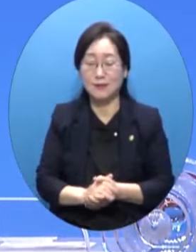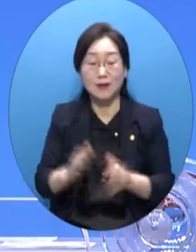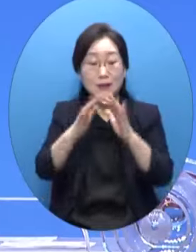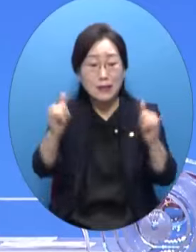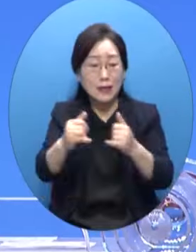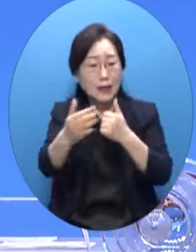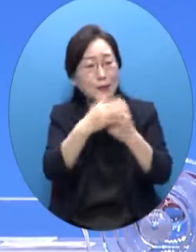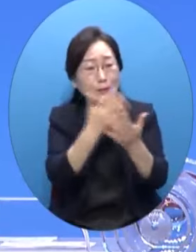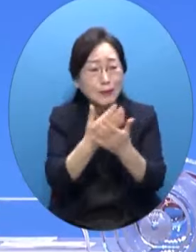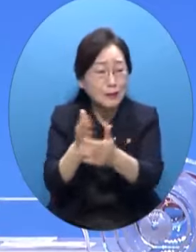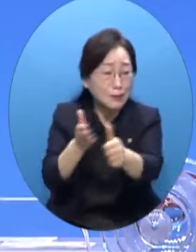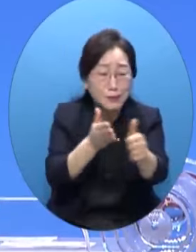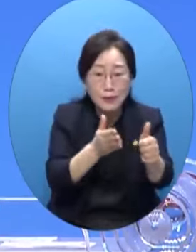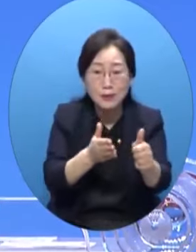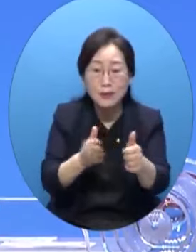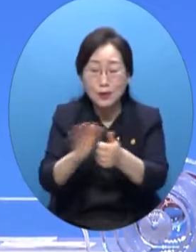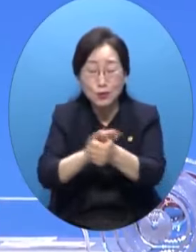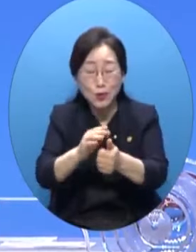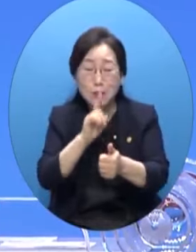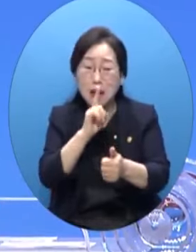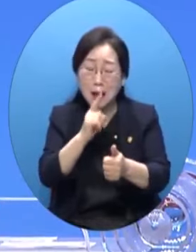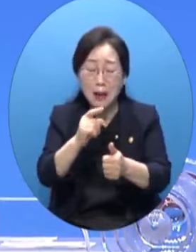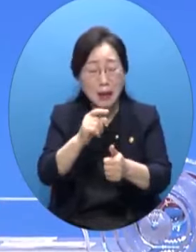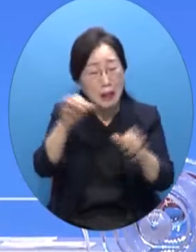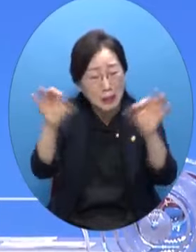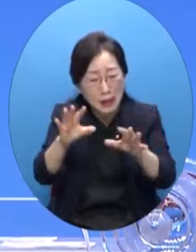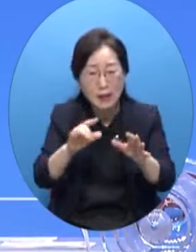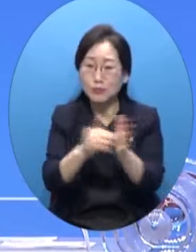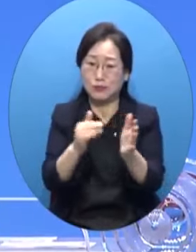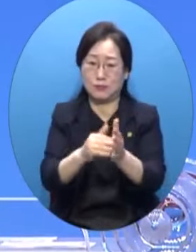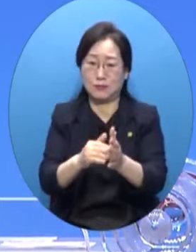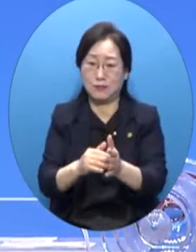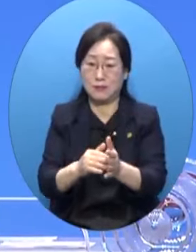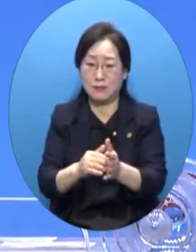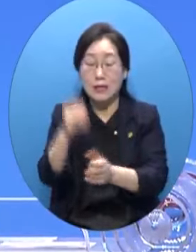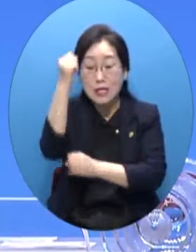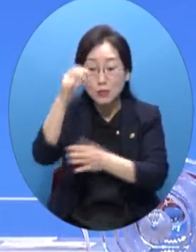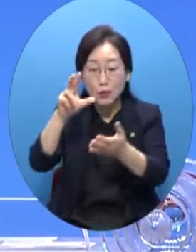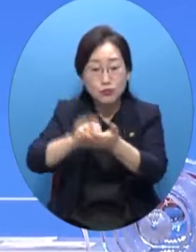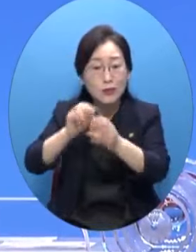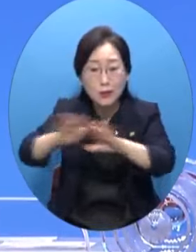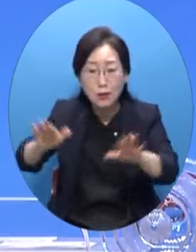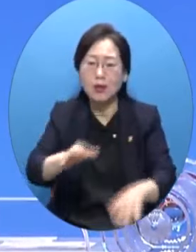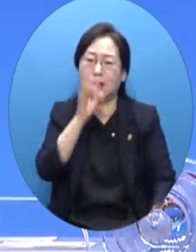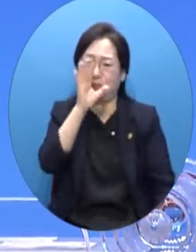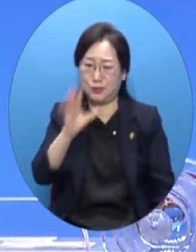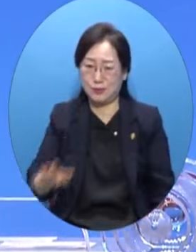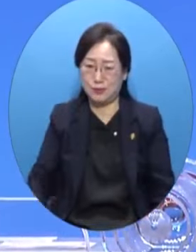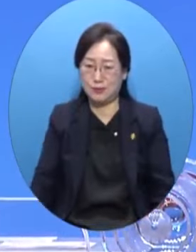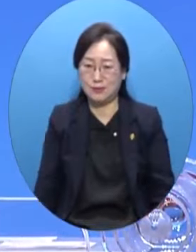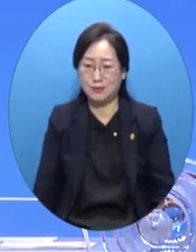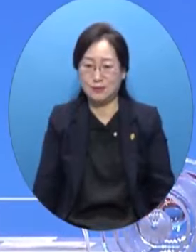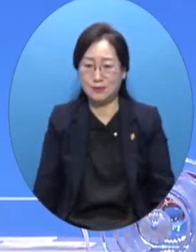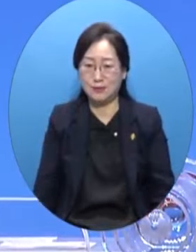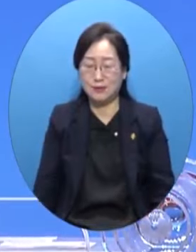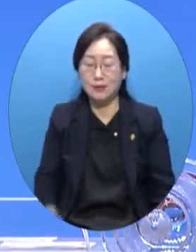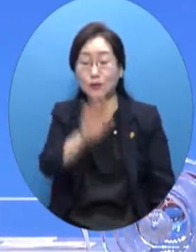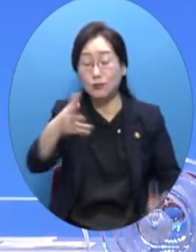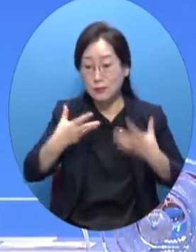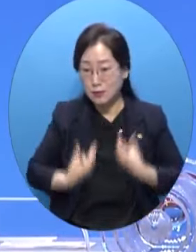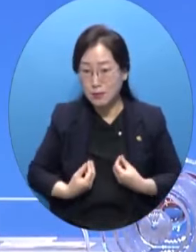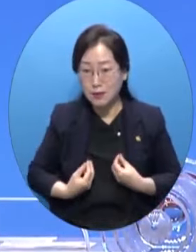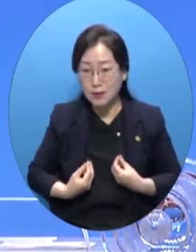사람들을 찾아가면 우리에게 위로의 말 한두 마디를 할 수는 있습니다. 그러나 근본적인 내 문제를 해결하지 못합니다. 우리가 절망에